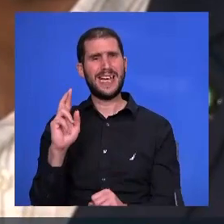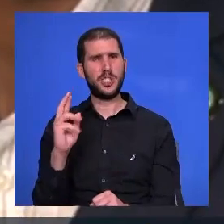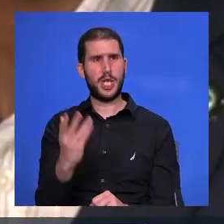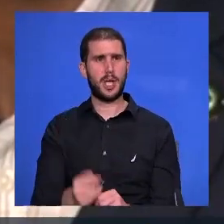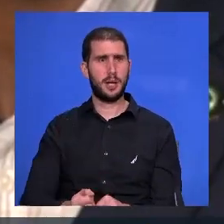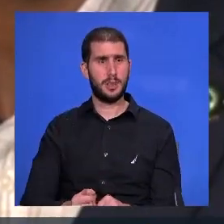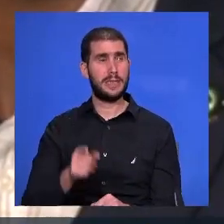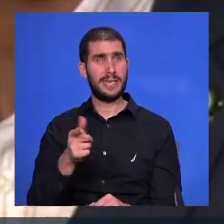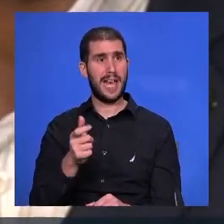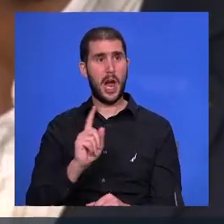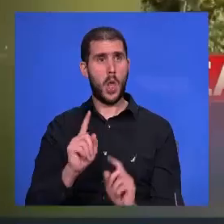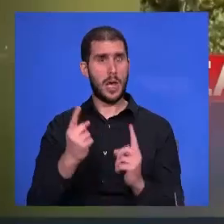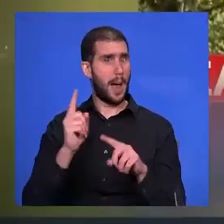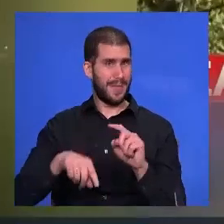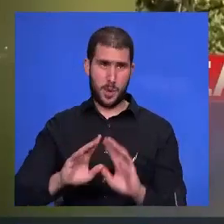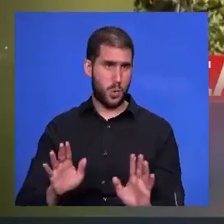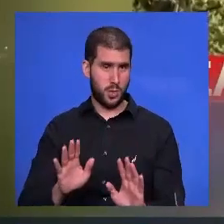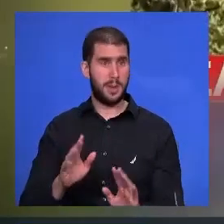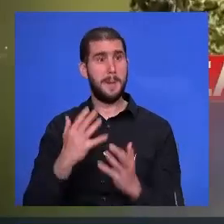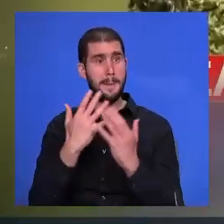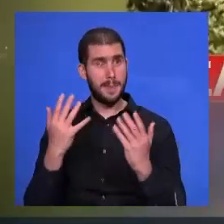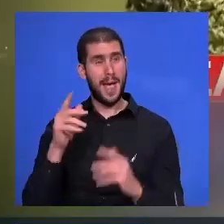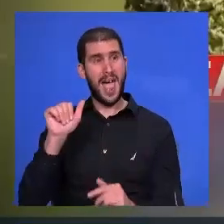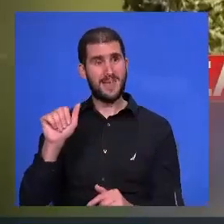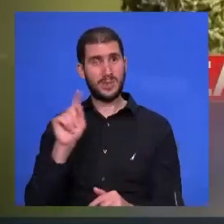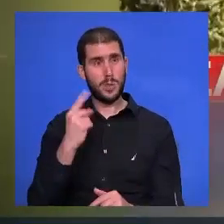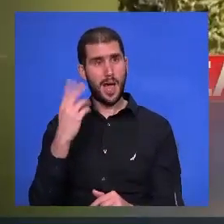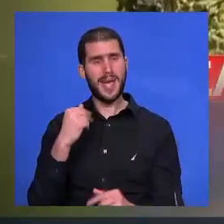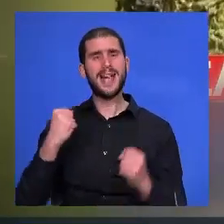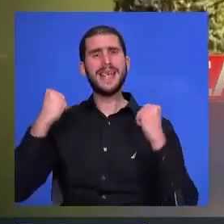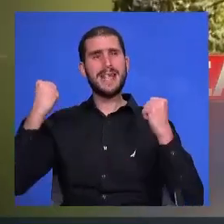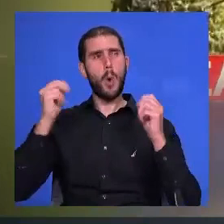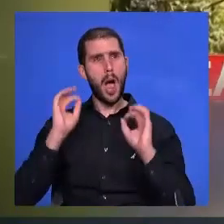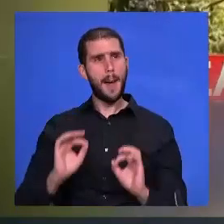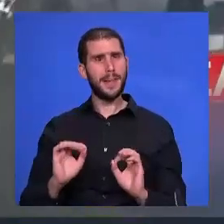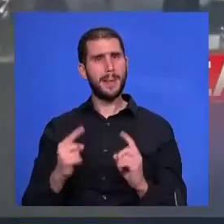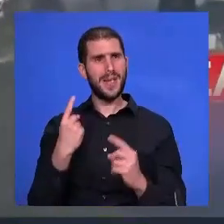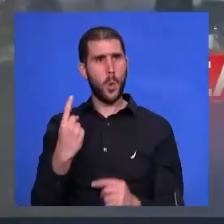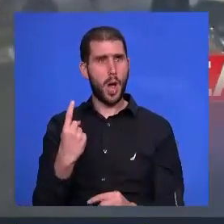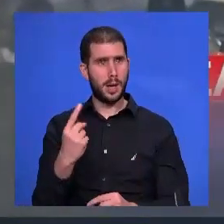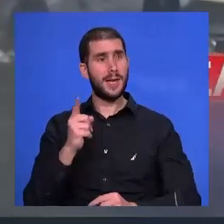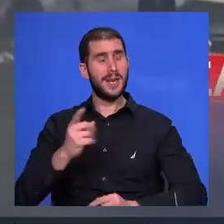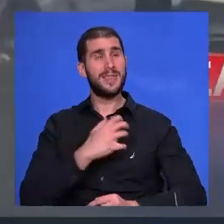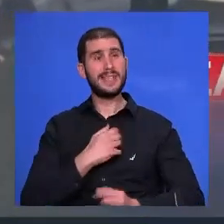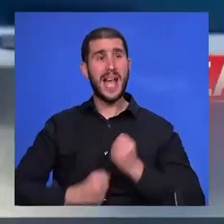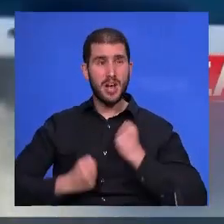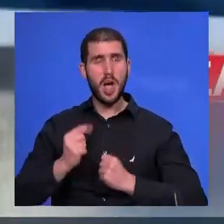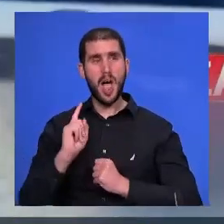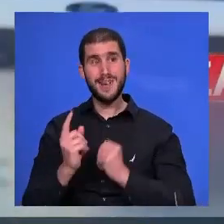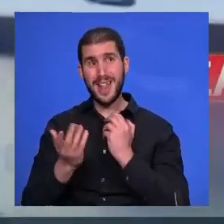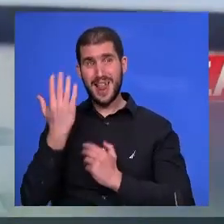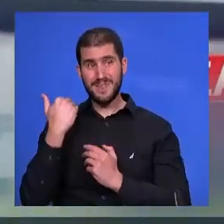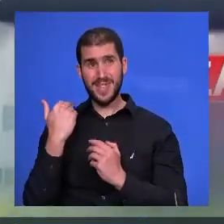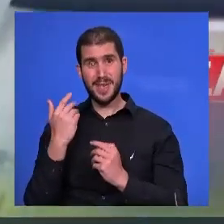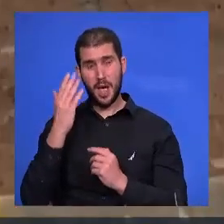This was not an accidental shooting. כעת מתברר שאבי זוורנר הייתה הגיבורה האמיתית באירוע הזה. היא נפצעה קשה, אבל